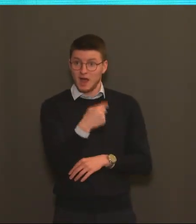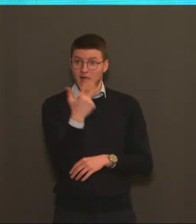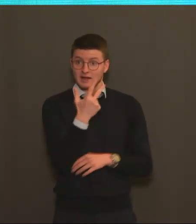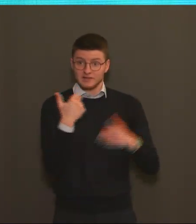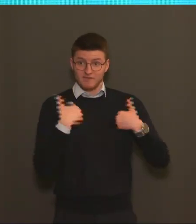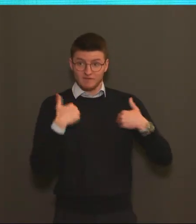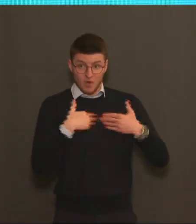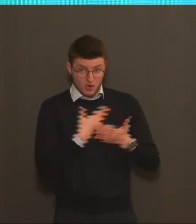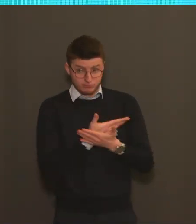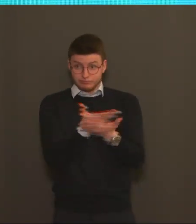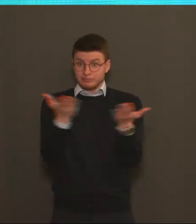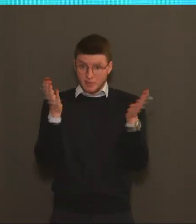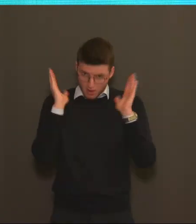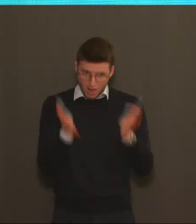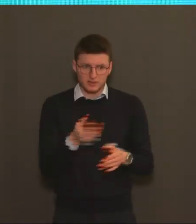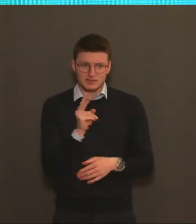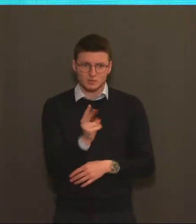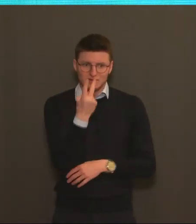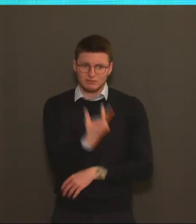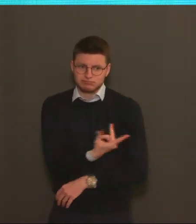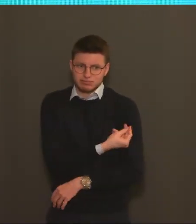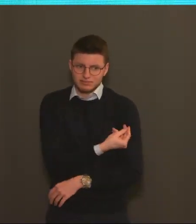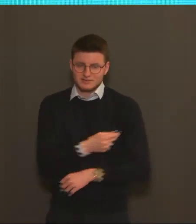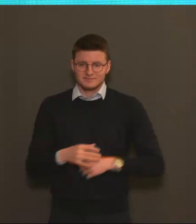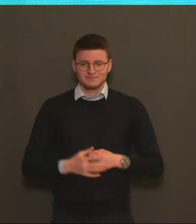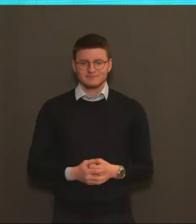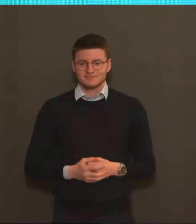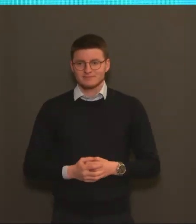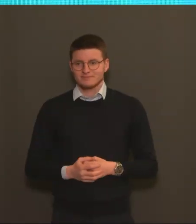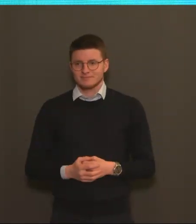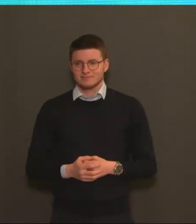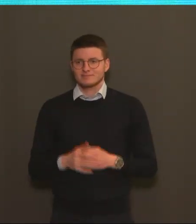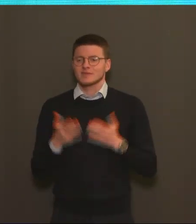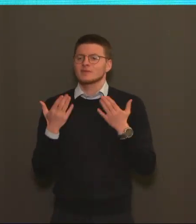Vervolgens bespreken we nog de situatie in de woonzorgcentra.